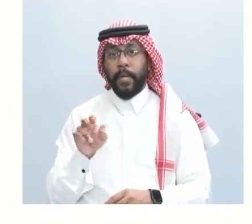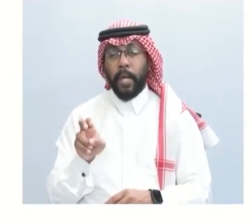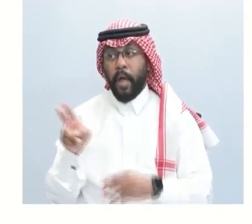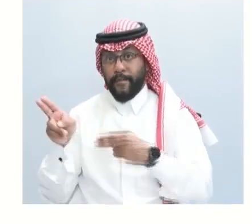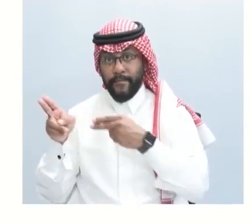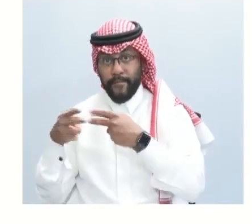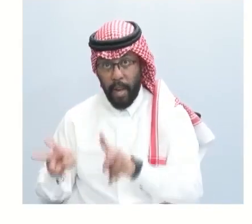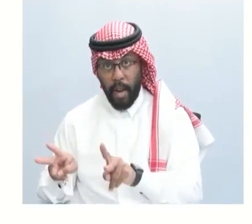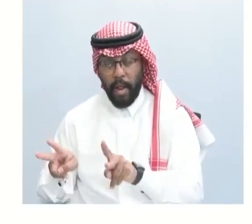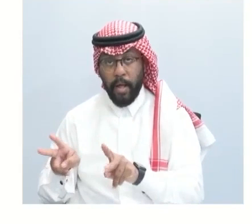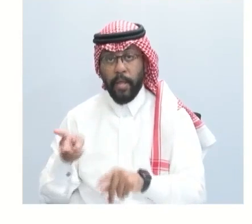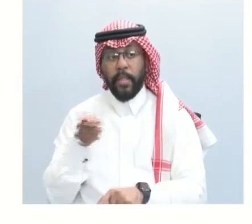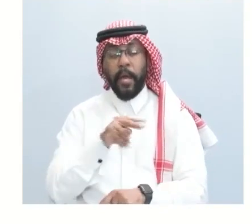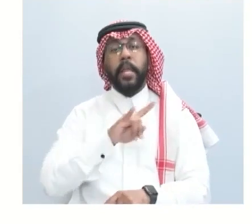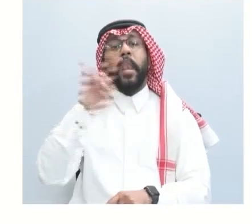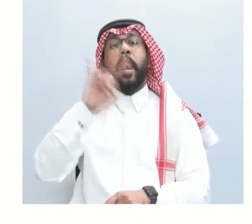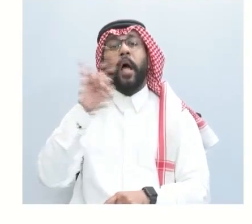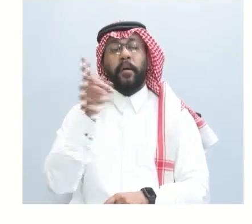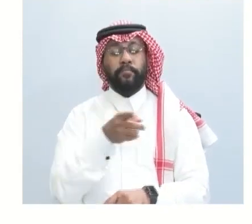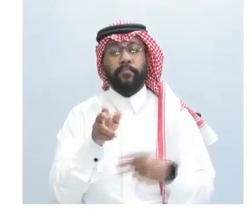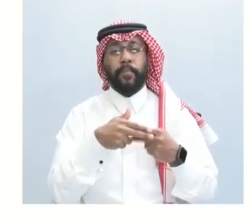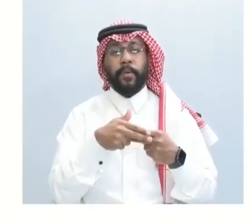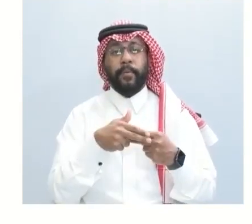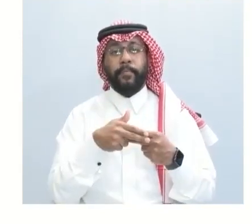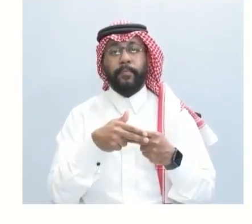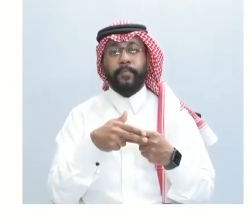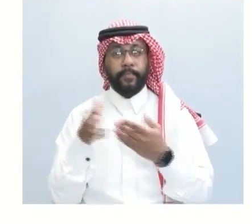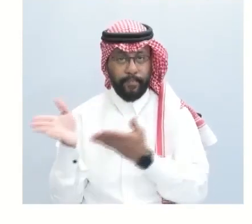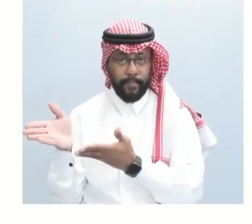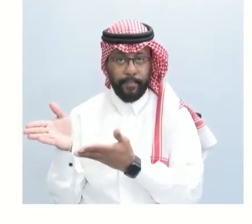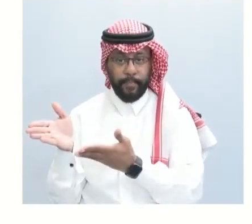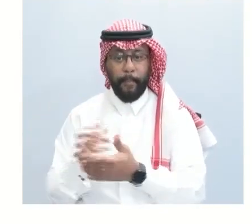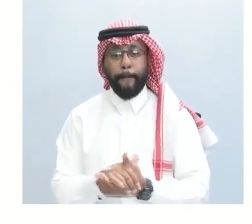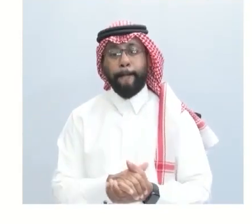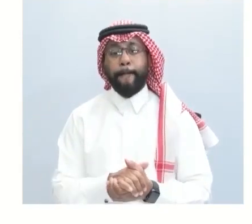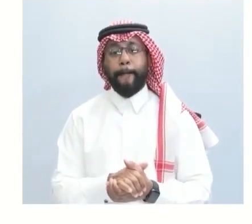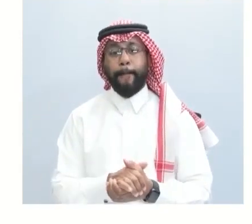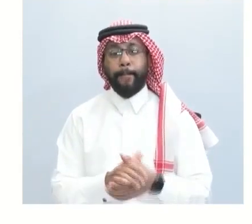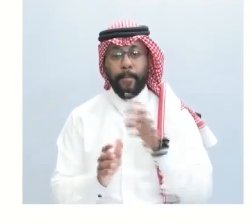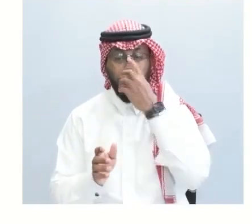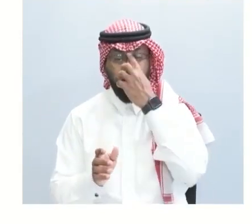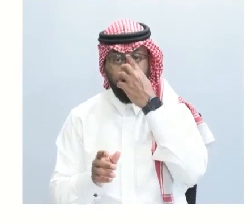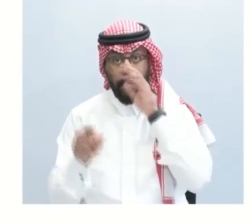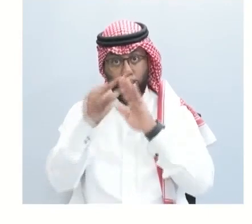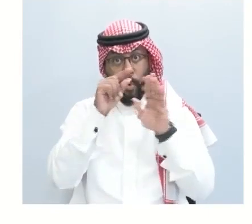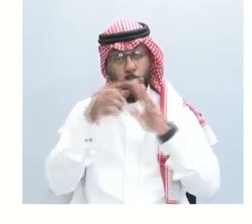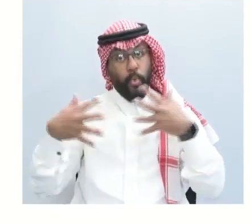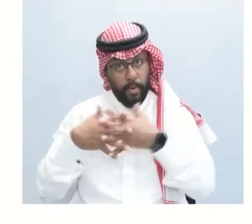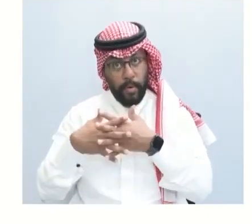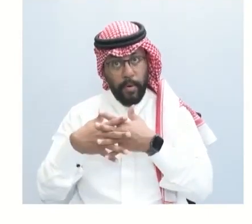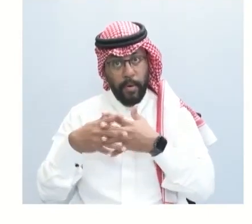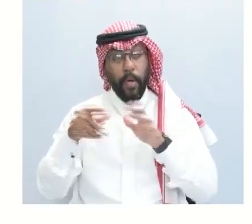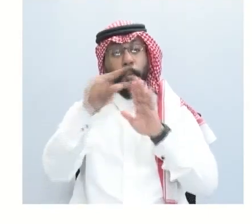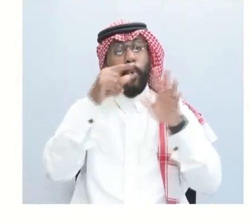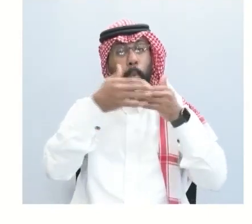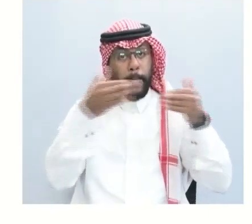هنا بناء على هذا المفهوم هنا صنف المواقف الاتيه ال مواقف منتميه وغير منتميه منتميه له هذا الموضوع او ليست منتميه لهذا